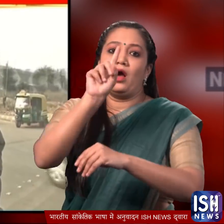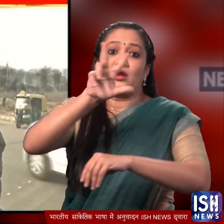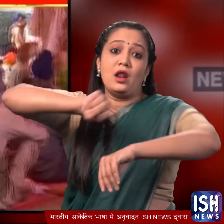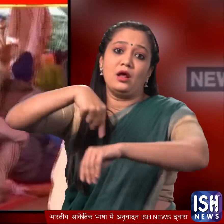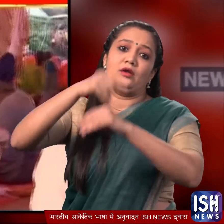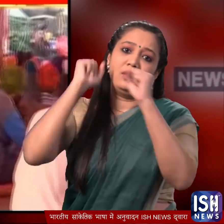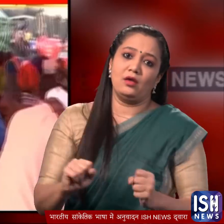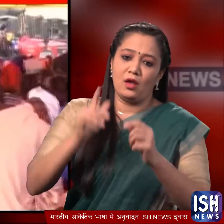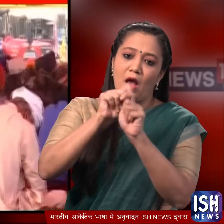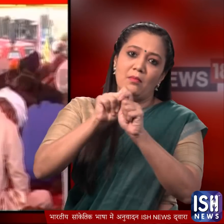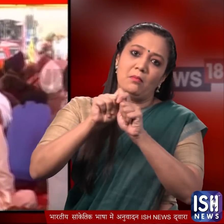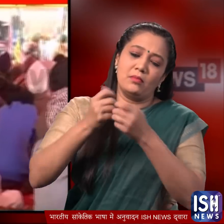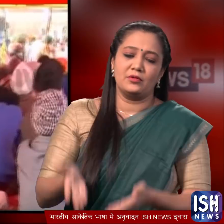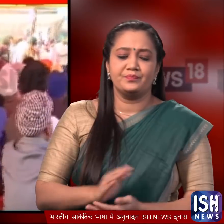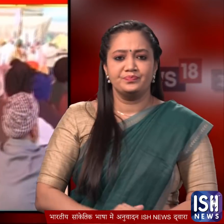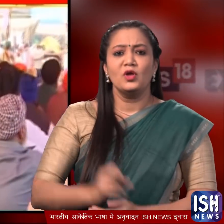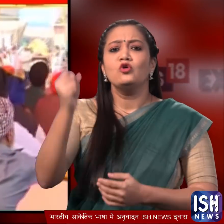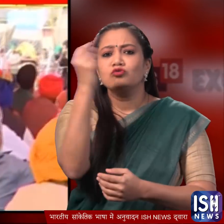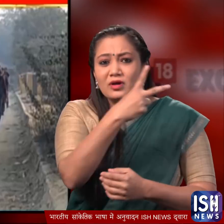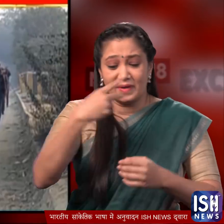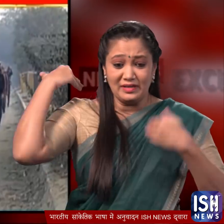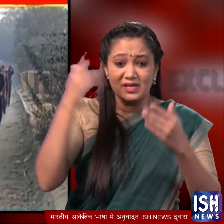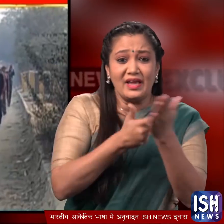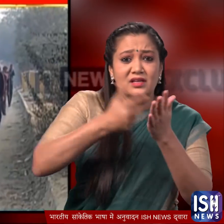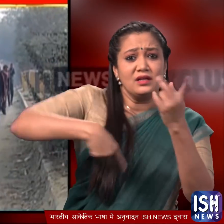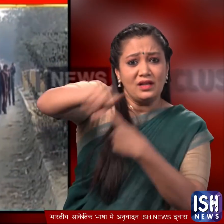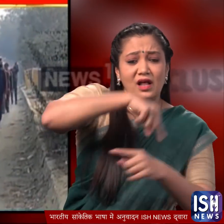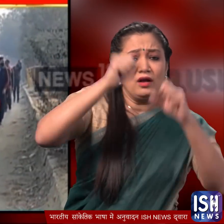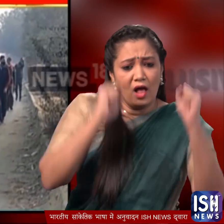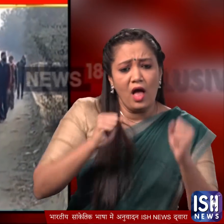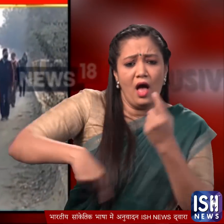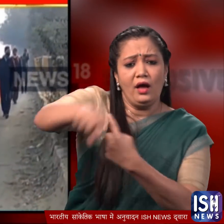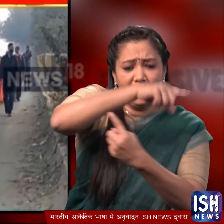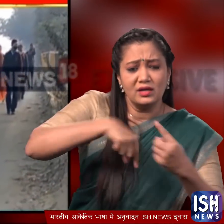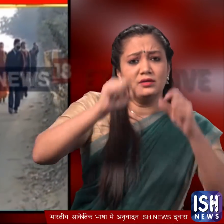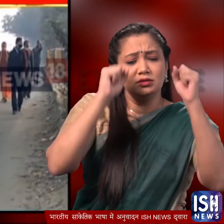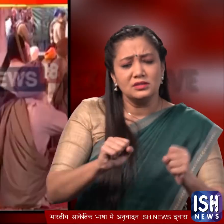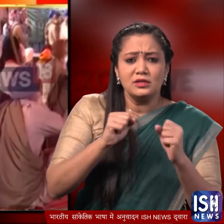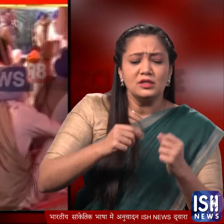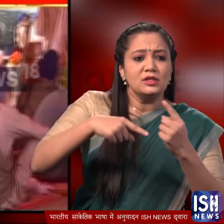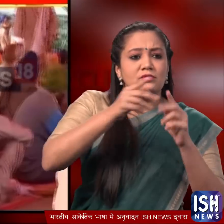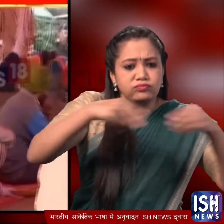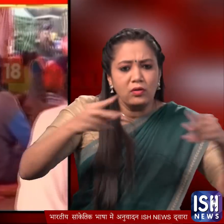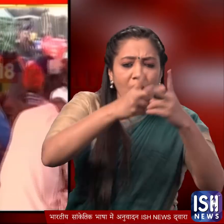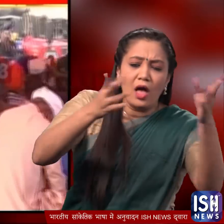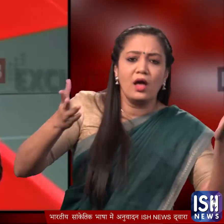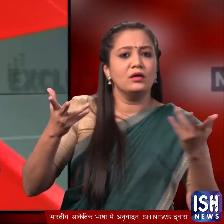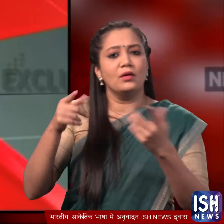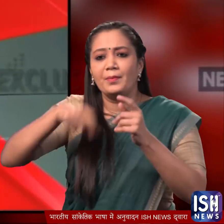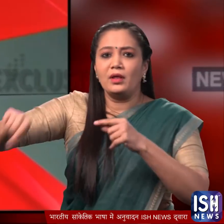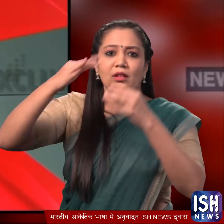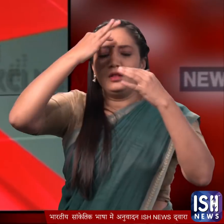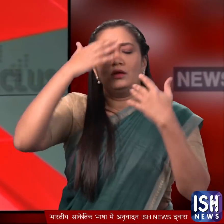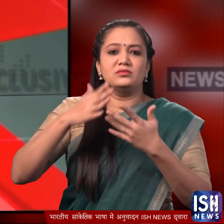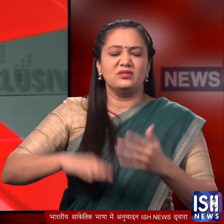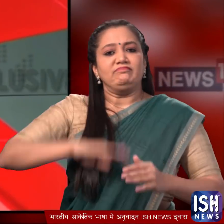वजह से। किसान 2 महीने से अलग अलग सड़कों पर डेरा जमाए हुए हैं। यही वजह है कि लोगों के सब्र का बांध अब टूट चुका है।